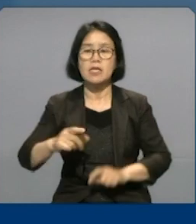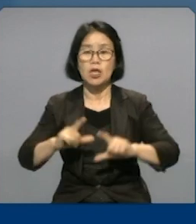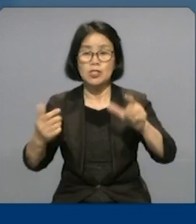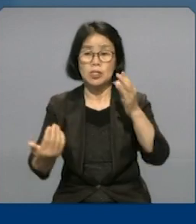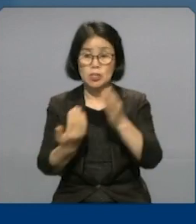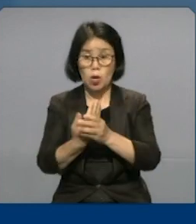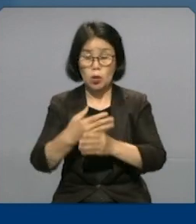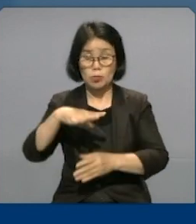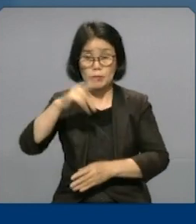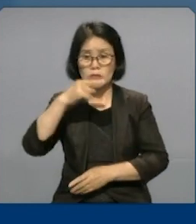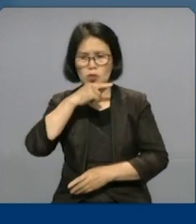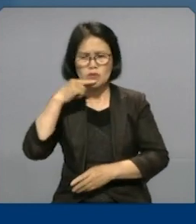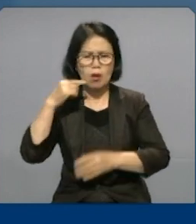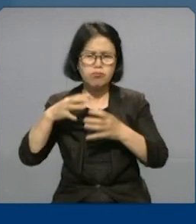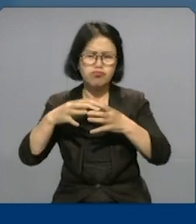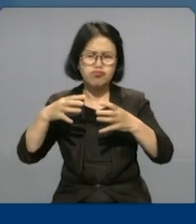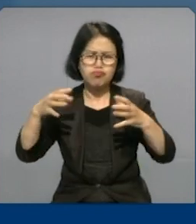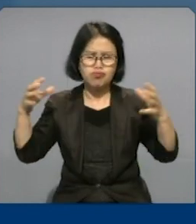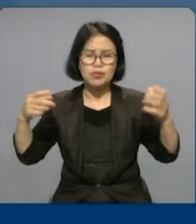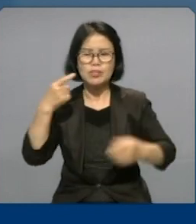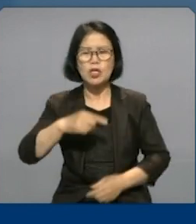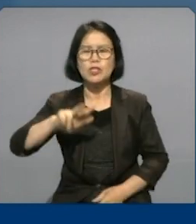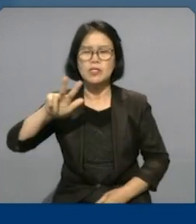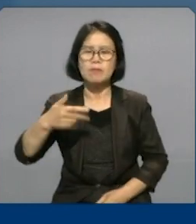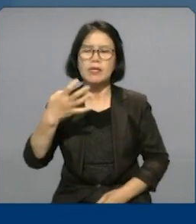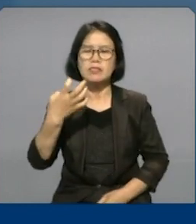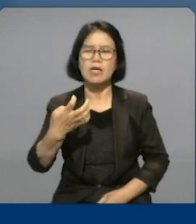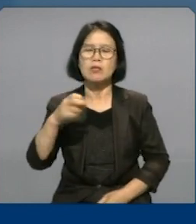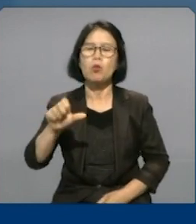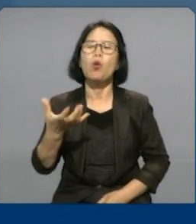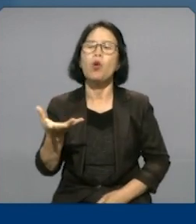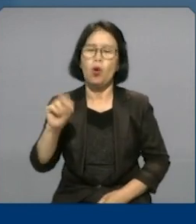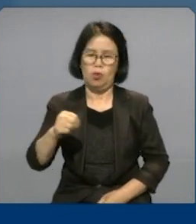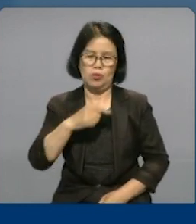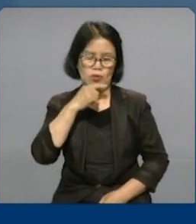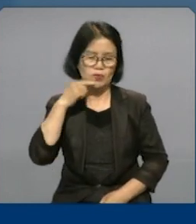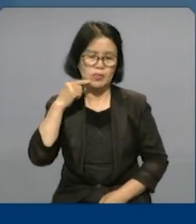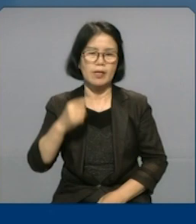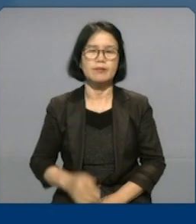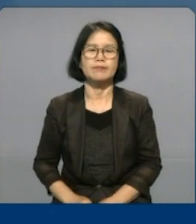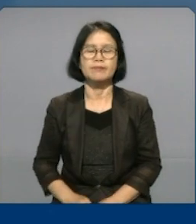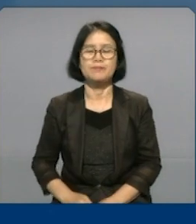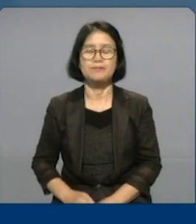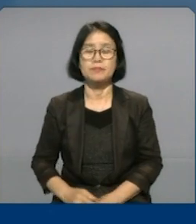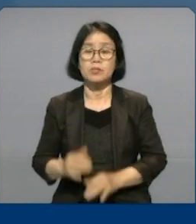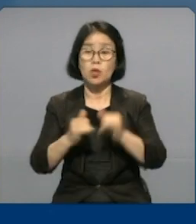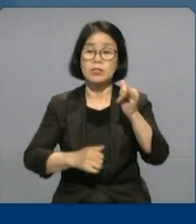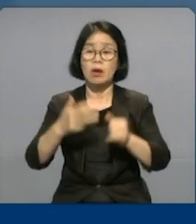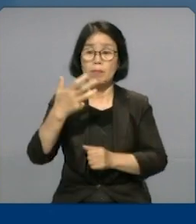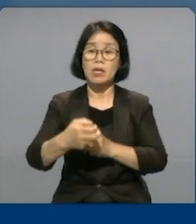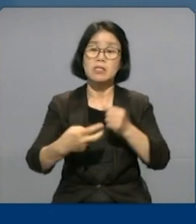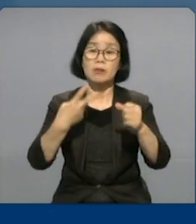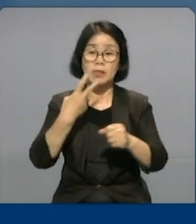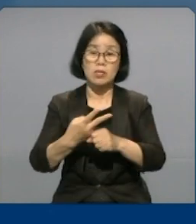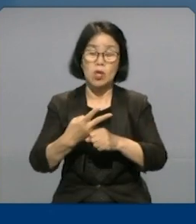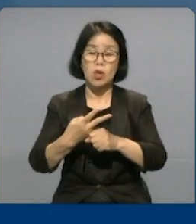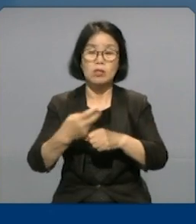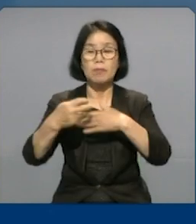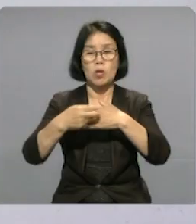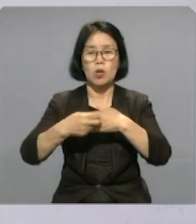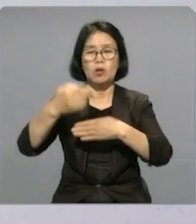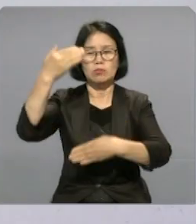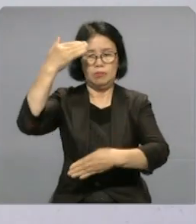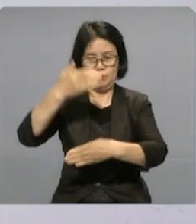첫 적자가 눈덩이처럼 불어나 1,745억 원에 이르렀고 82년 역사의 서울 백병원 폐원으로